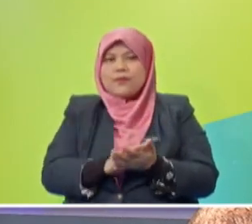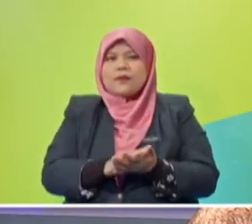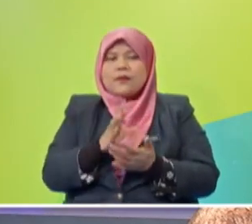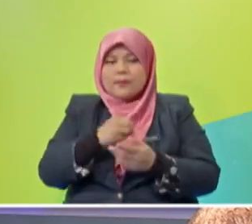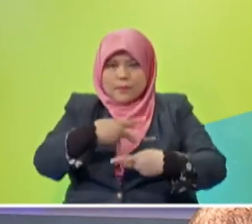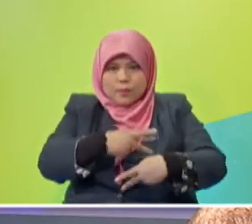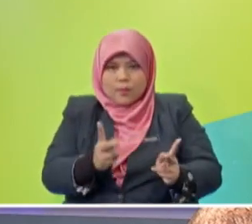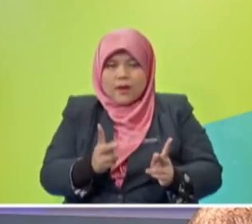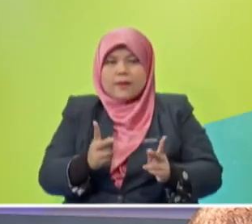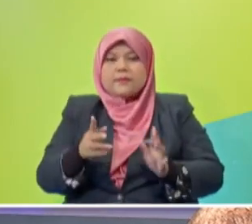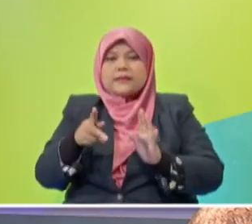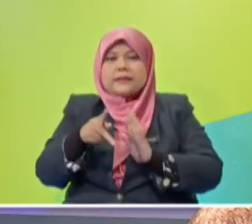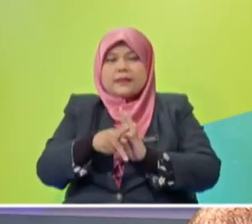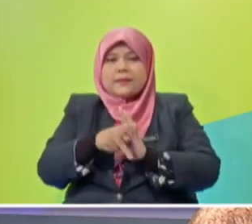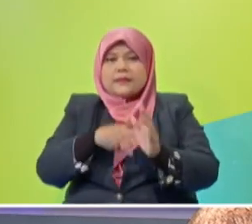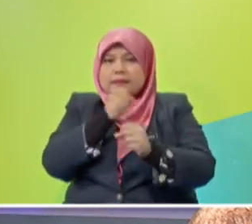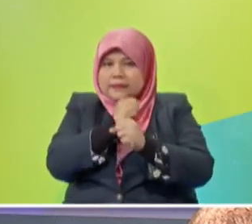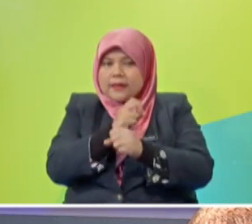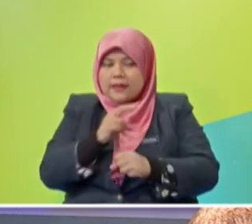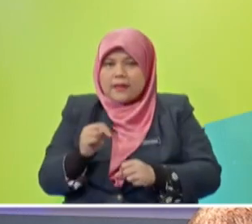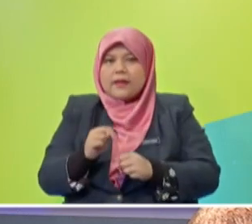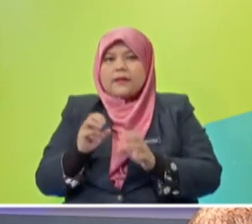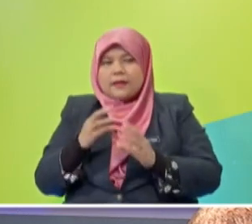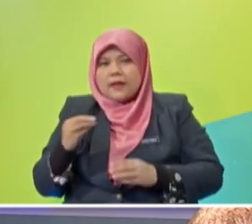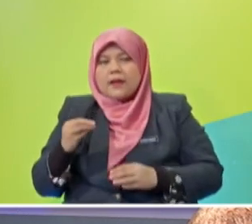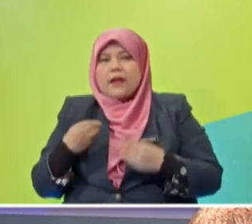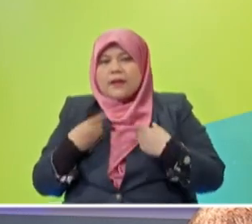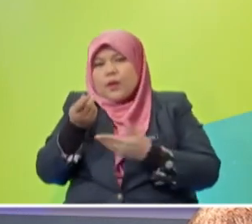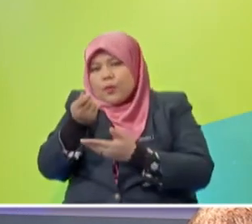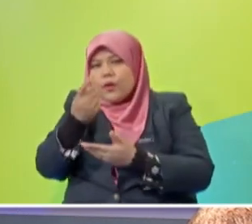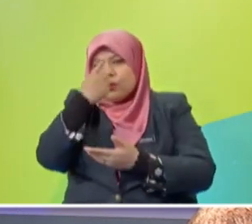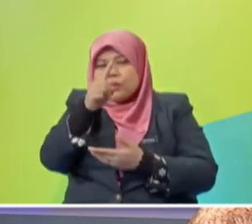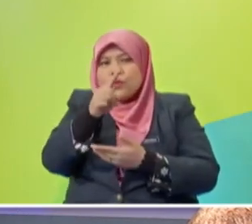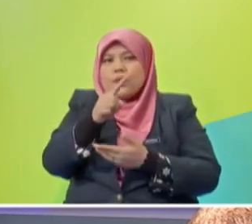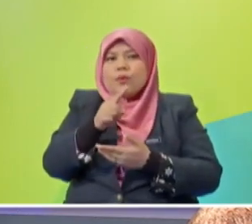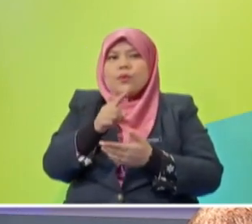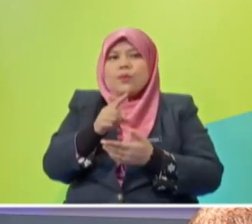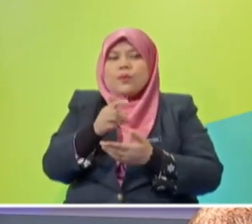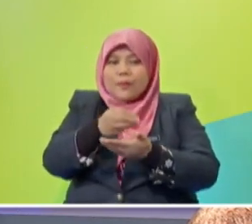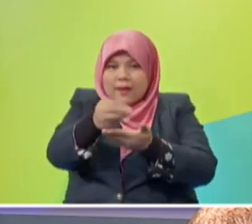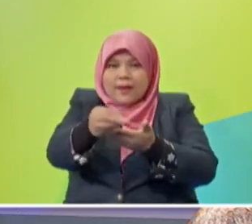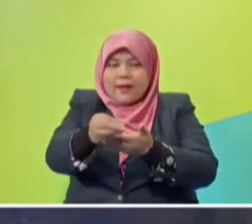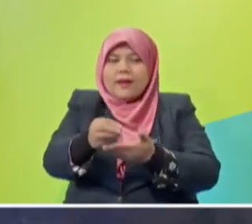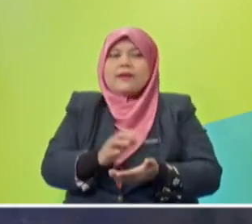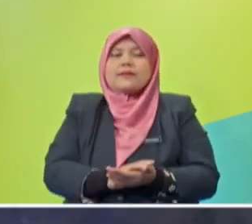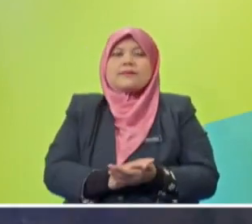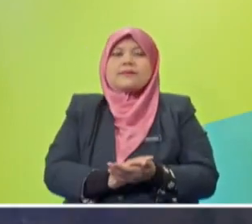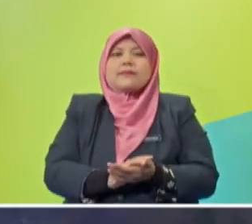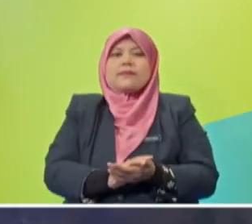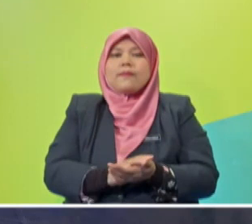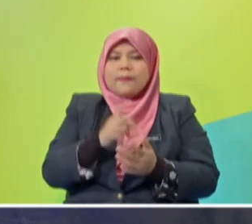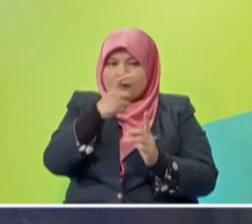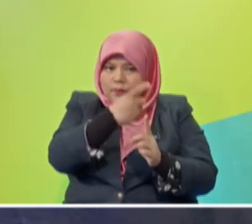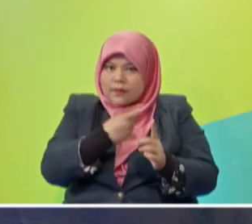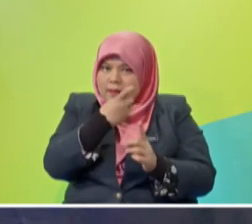pekerjaan. Bila ada peluang pekerjaan, mampu untuk menampung keperluan seperti kediaman dan makanan. Betul. Jadi dekat situ dia dah kaitkan